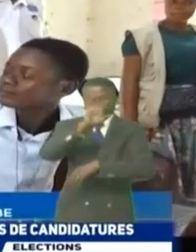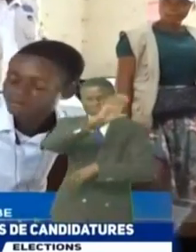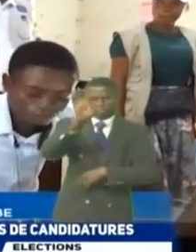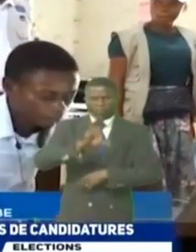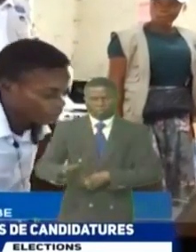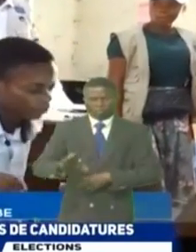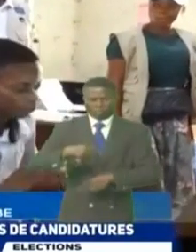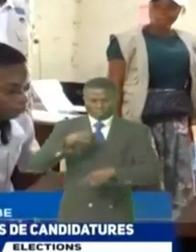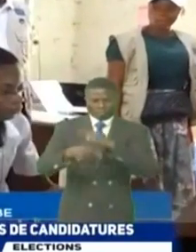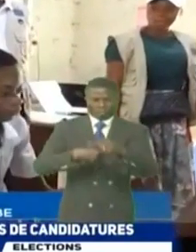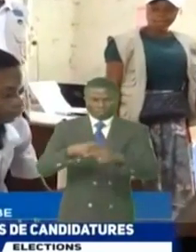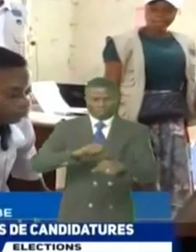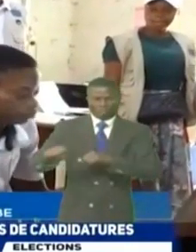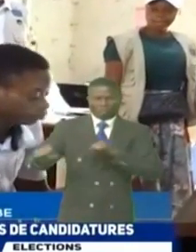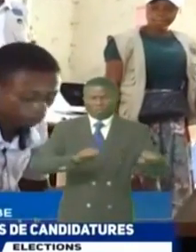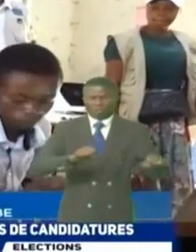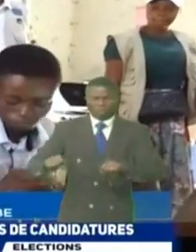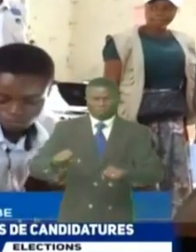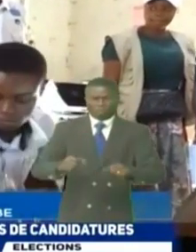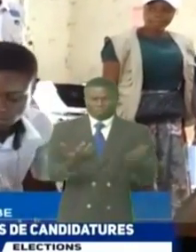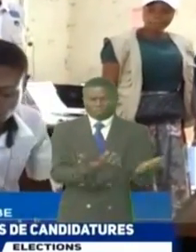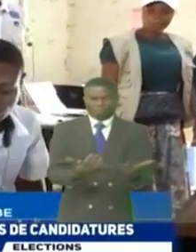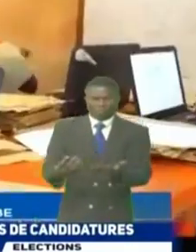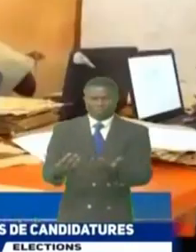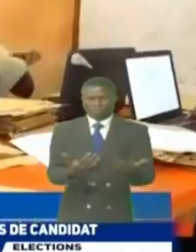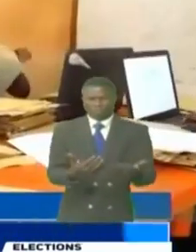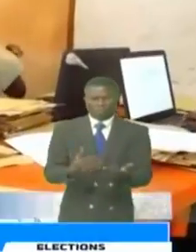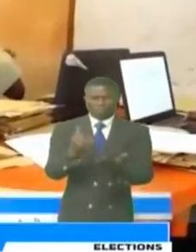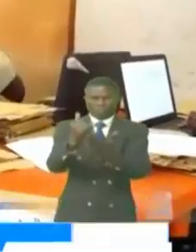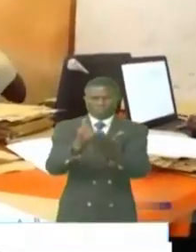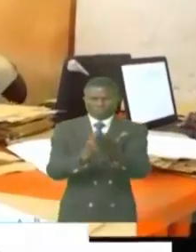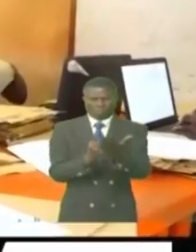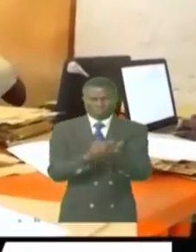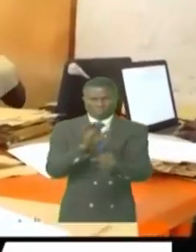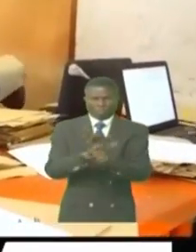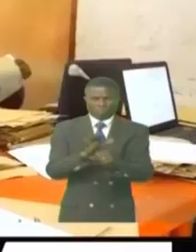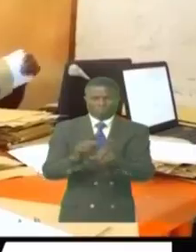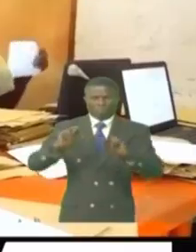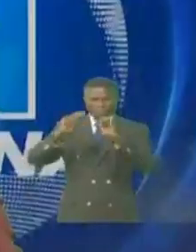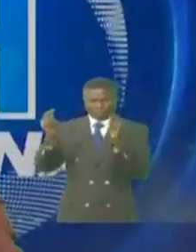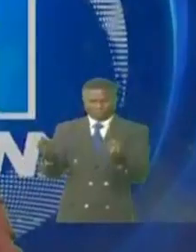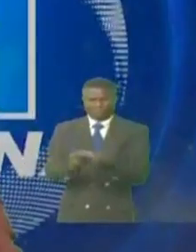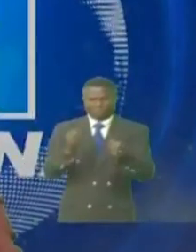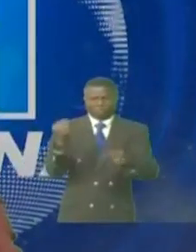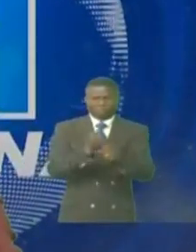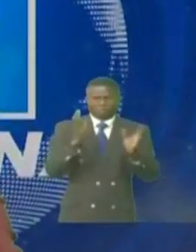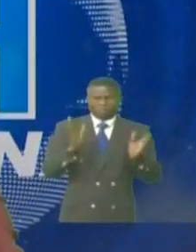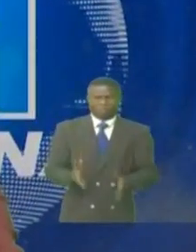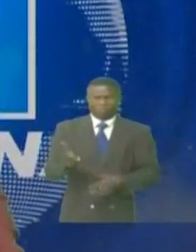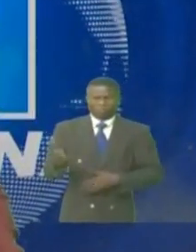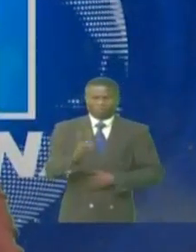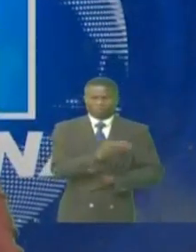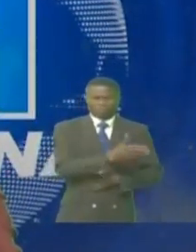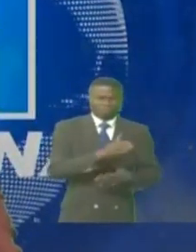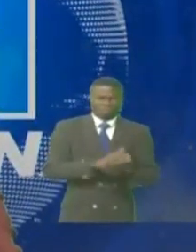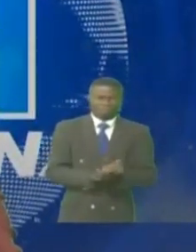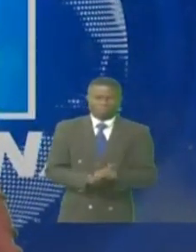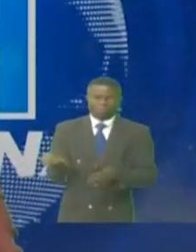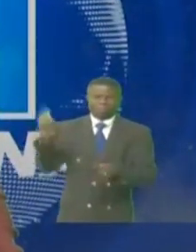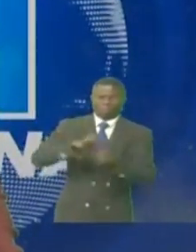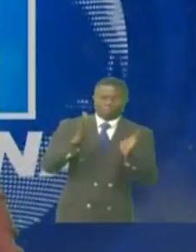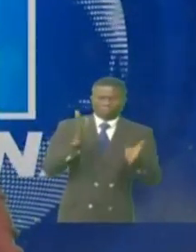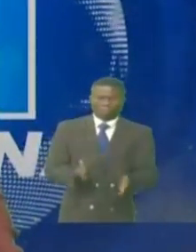que le lancement du test pratique sur ordinateur pour le recrutement des différents catégorie du personnel.